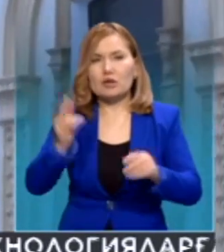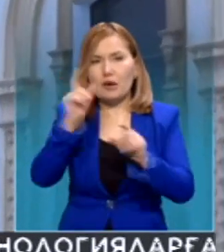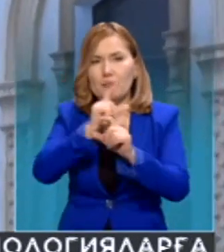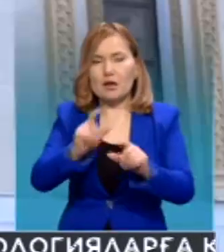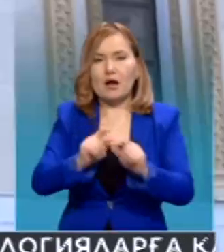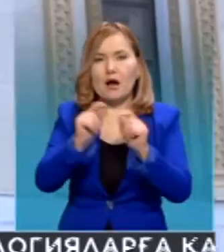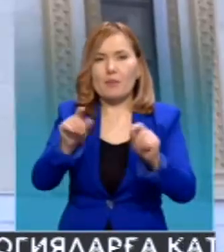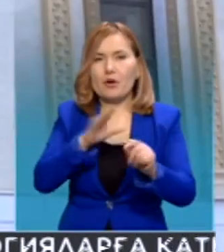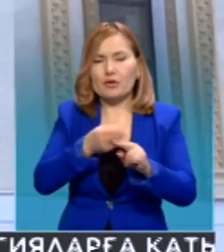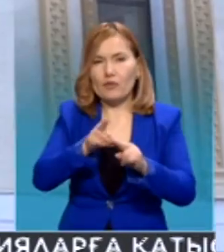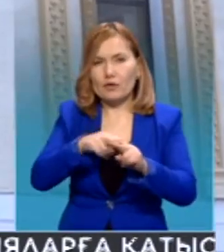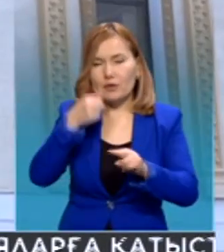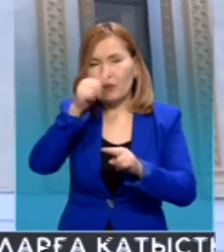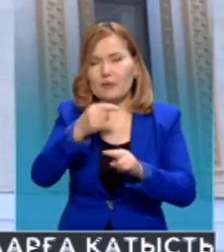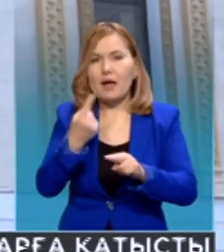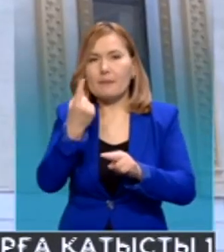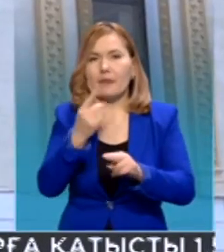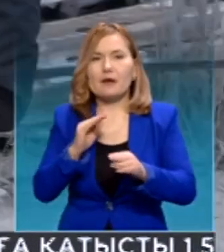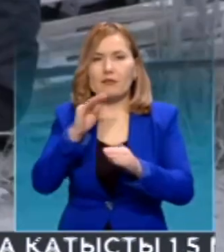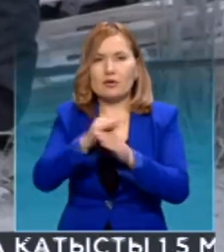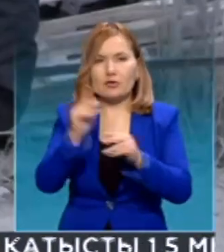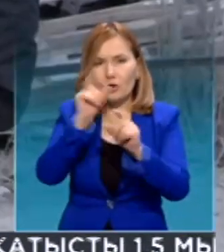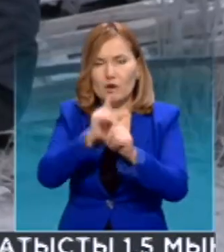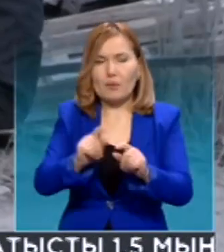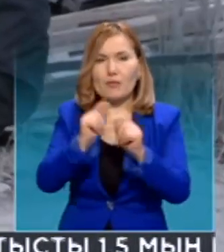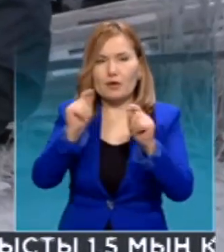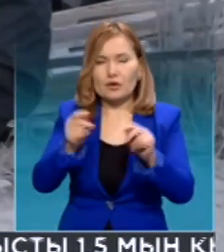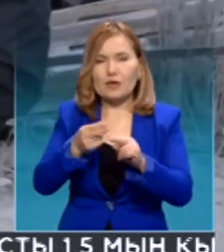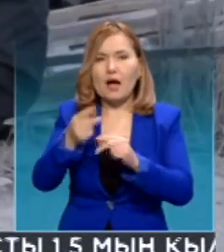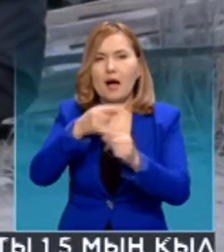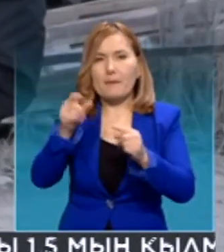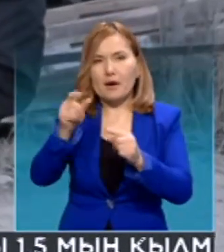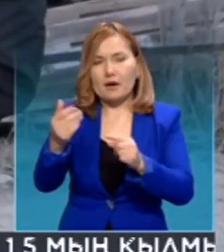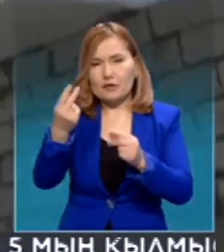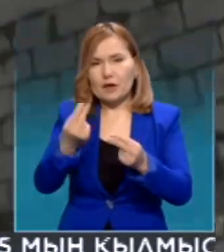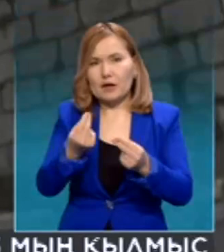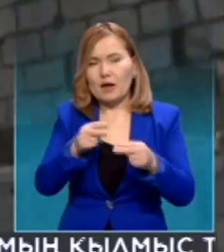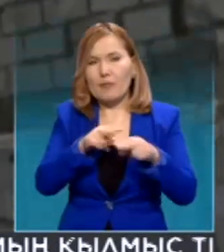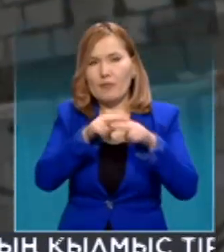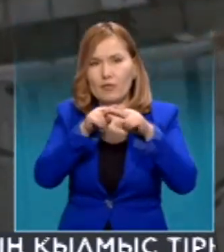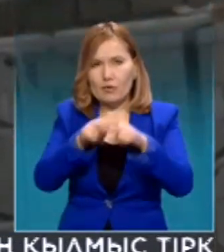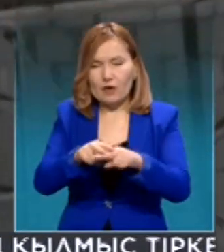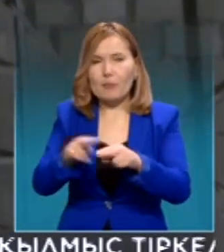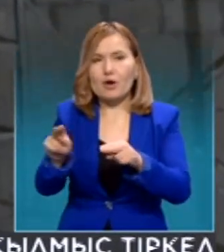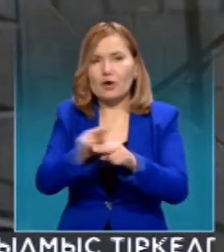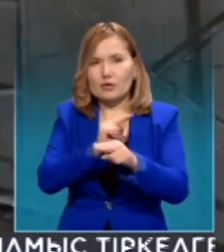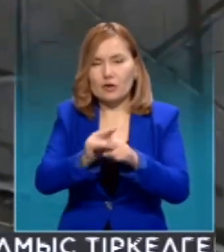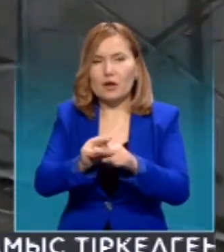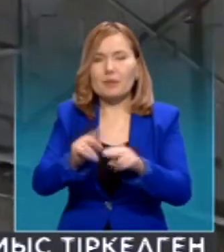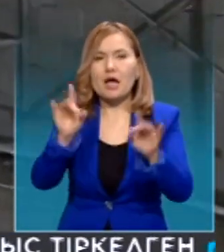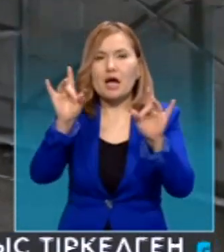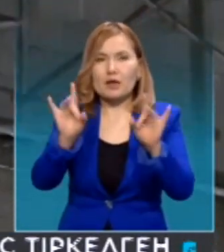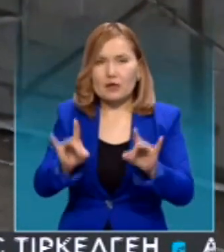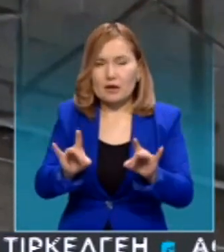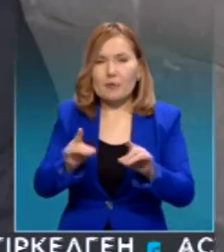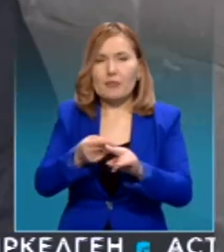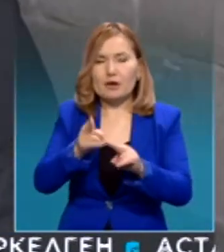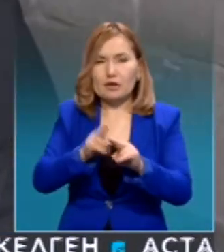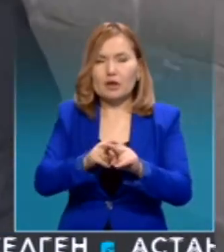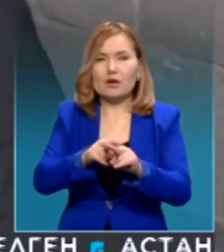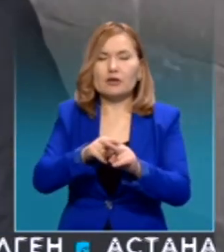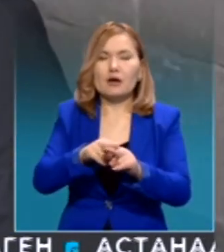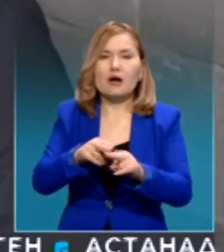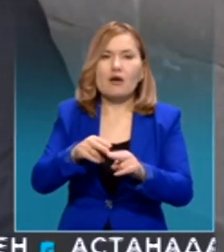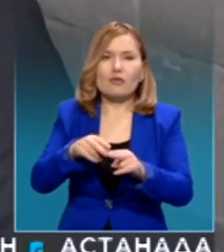пайдалануға берілген. Биыл тағы біреу ашылмақ. Ол үшін қазір бір кәсіпкер тойхана ғимаратын қайта жөндеп, білім беретін мекемеге бейімдемек.